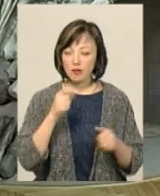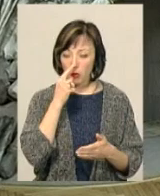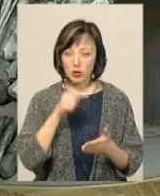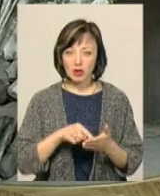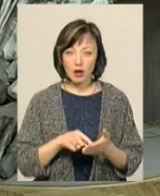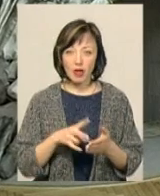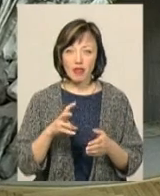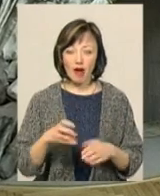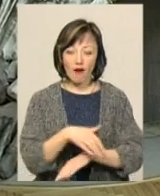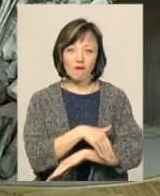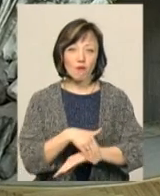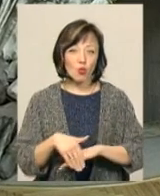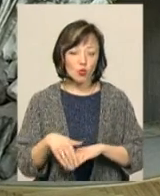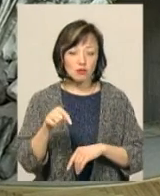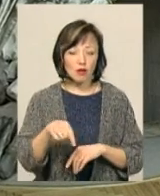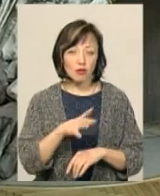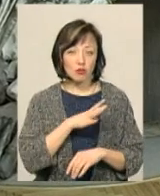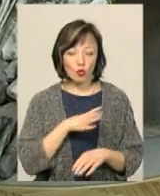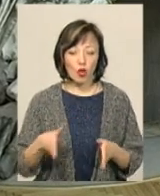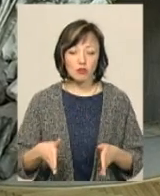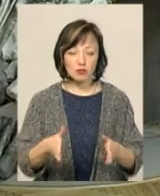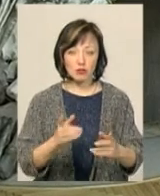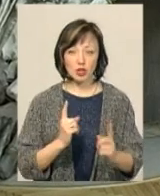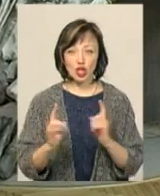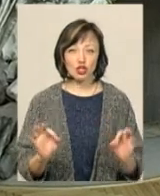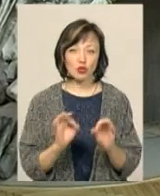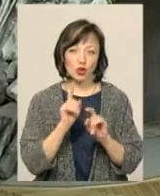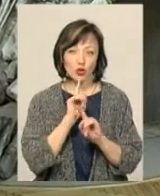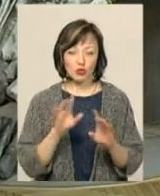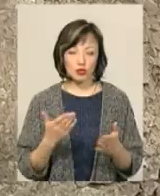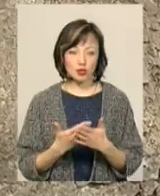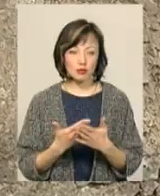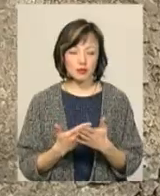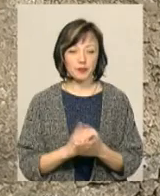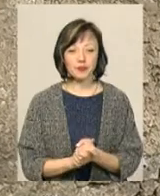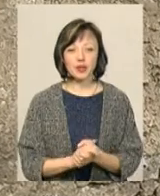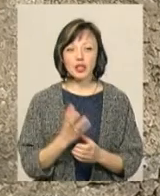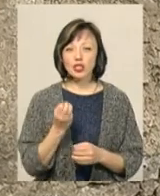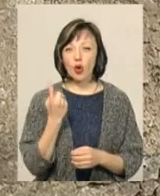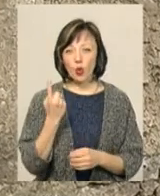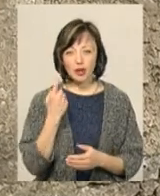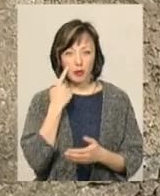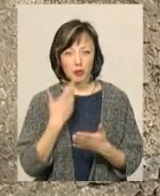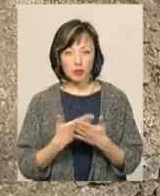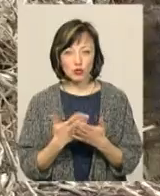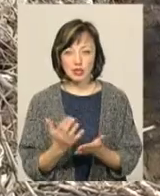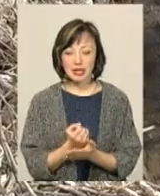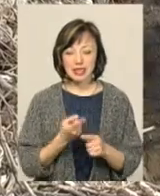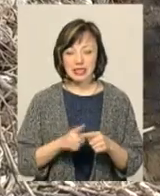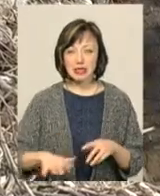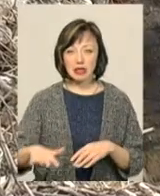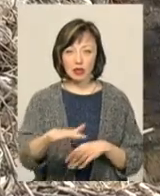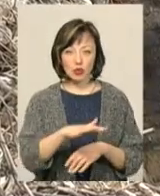на вулицю, проїжджу частину, тобто там нічого не буде, хіба що випадкові знаки. Ще одне припущення щодо знахідок на цій